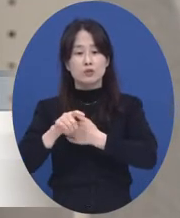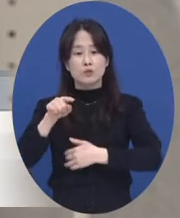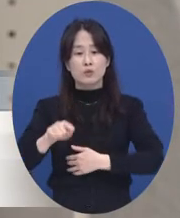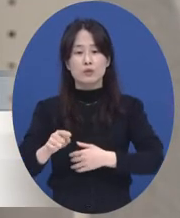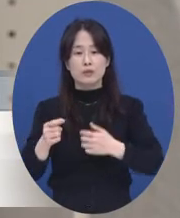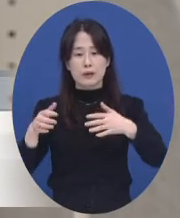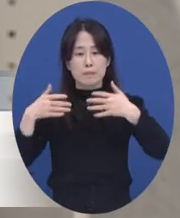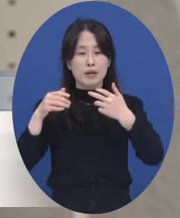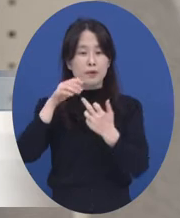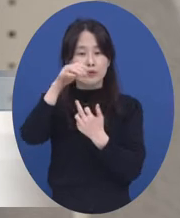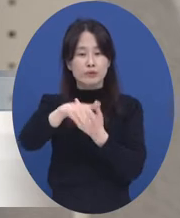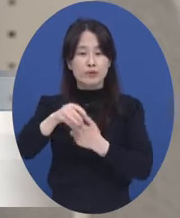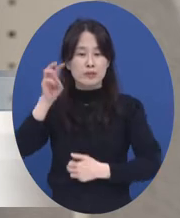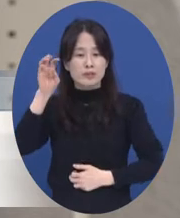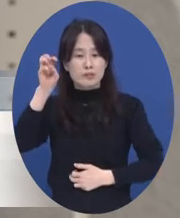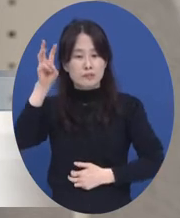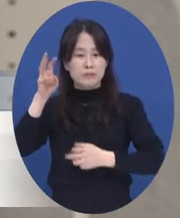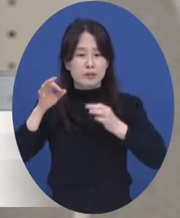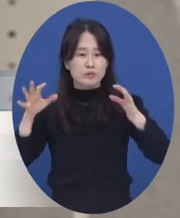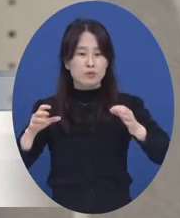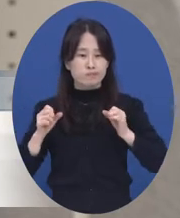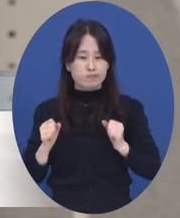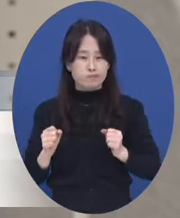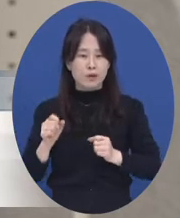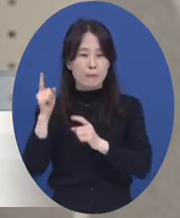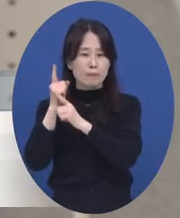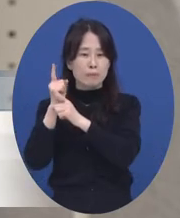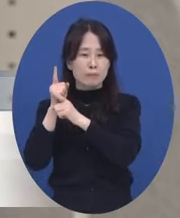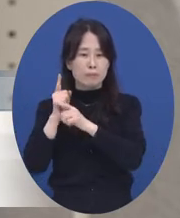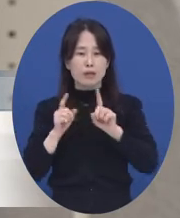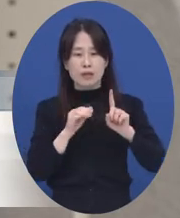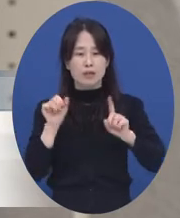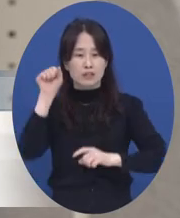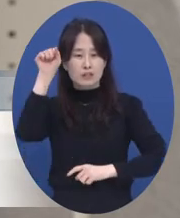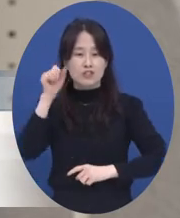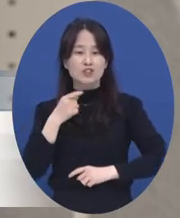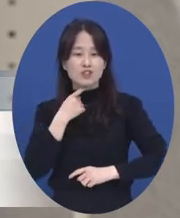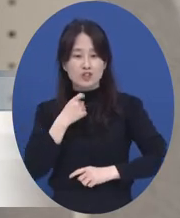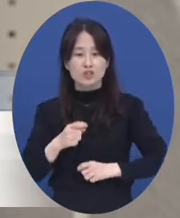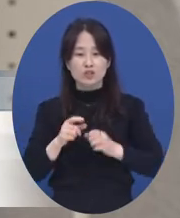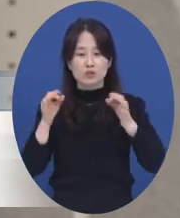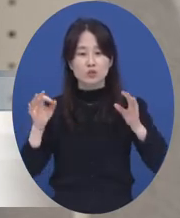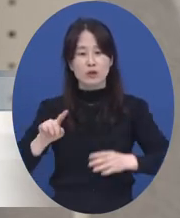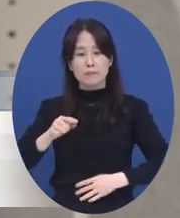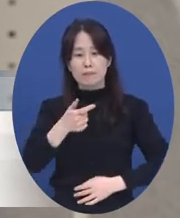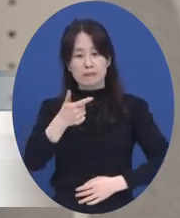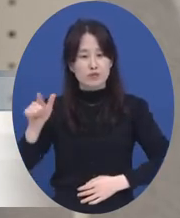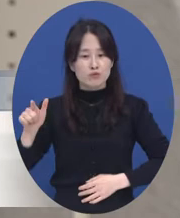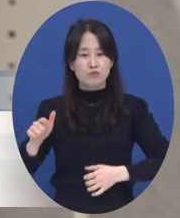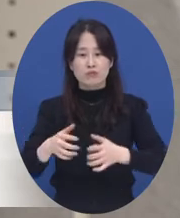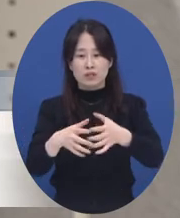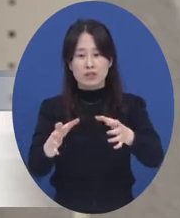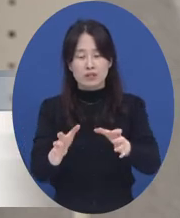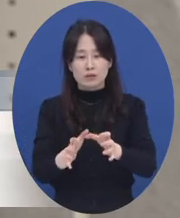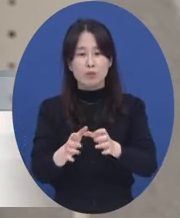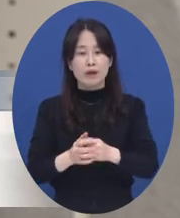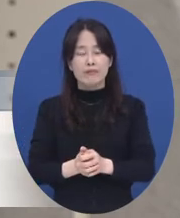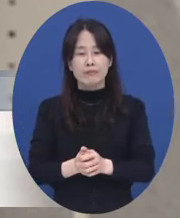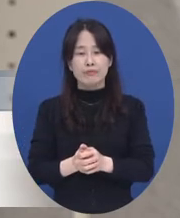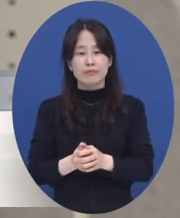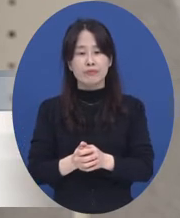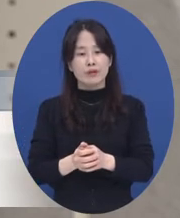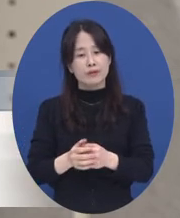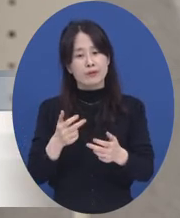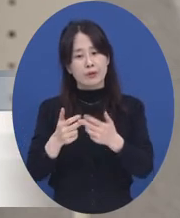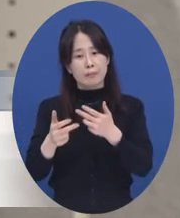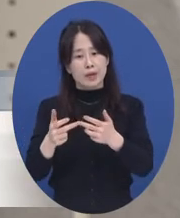반면 들에서 43일 제 어 하고 싶은 법 l 도 이런 식으로 했습니다 어 그동안의 업 에어컨